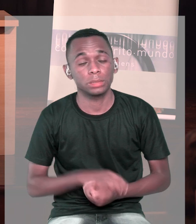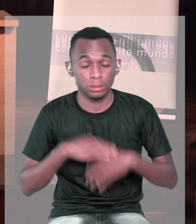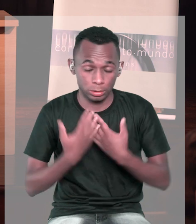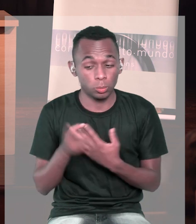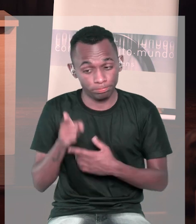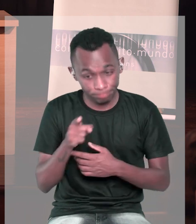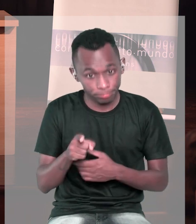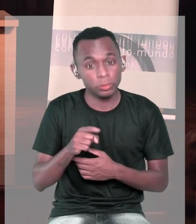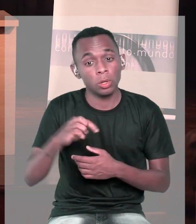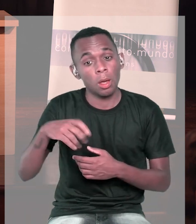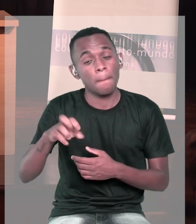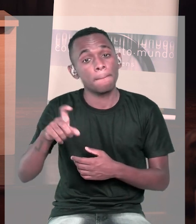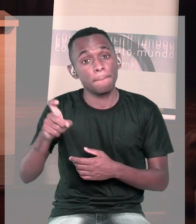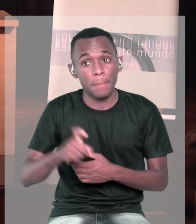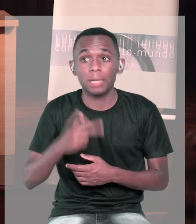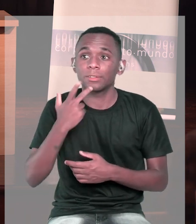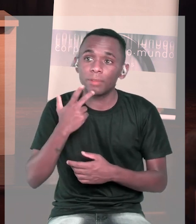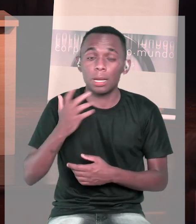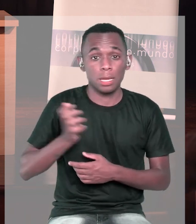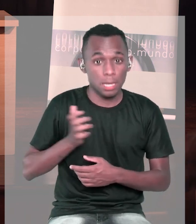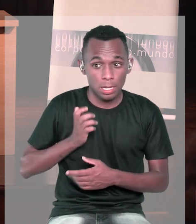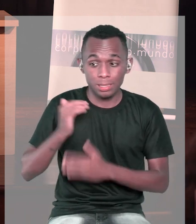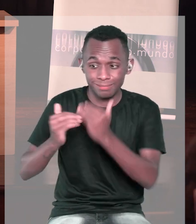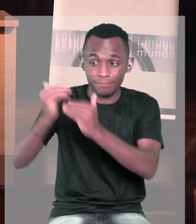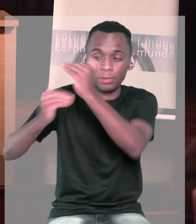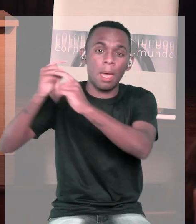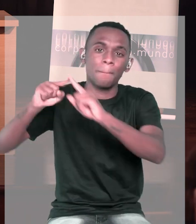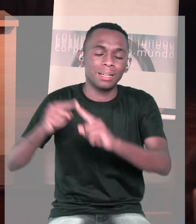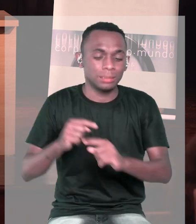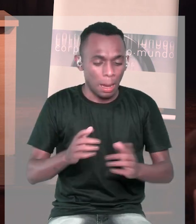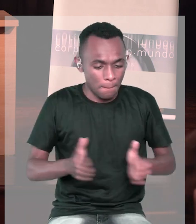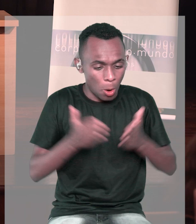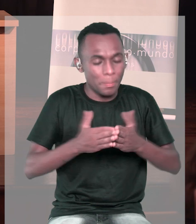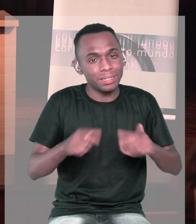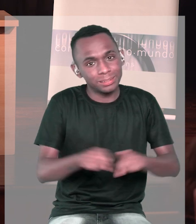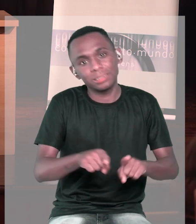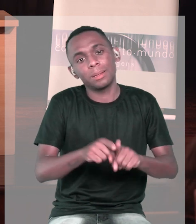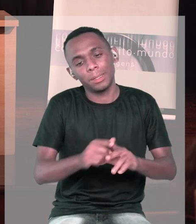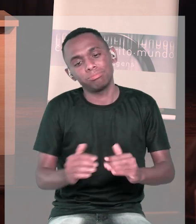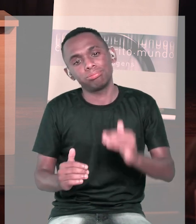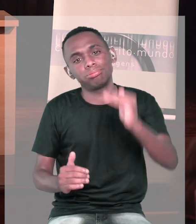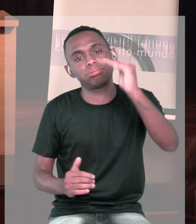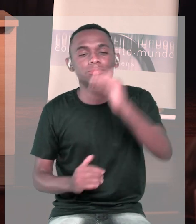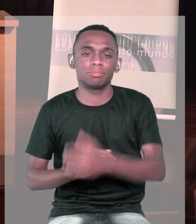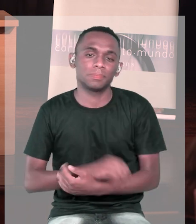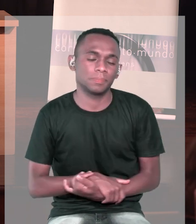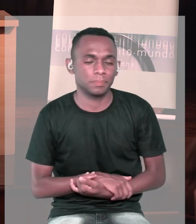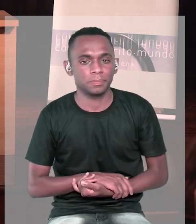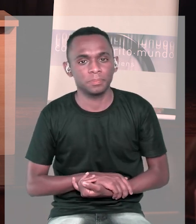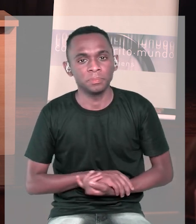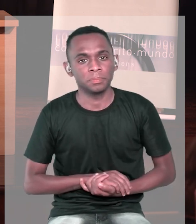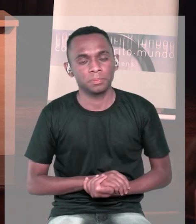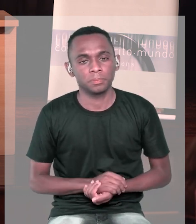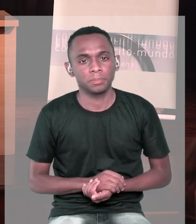ela diz que o aumento da riqueza vai aumentar, vai gerar mais pobreza. Troisièmement, c'est-à-dire troisième